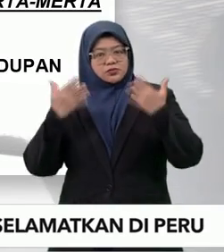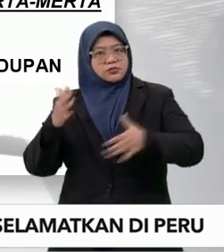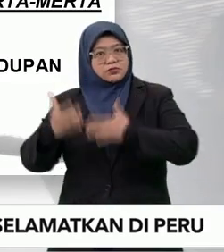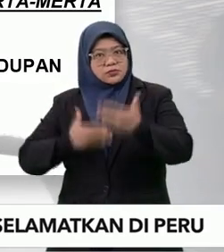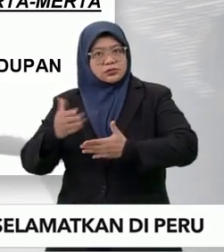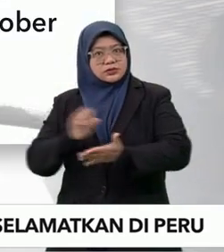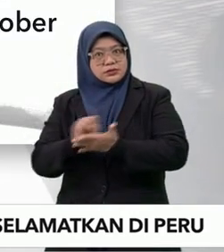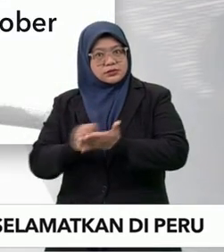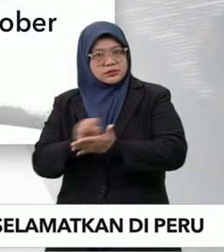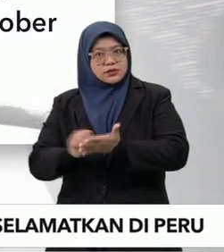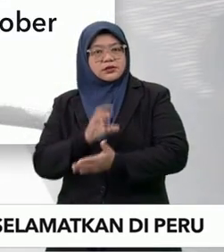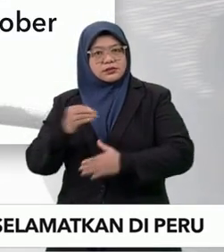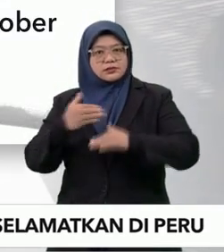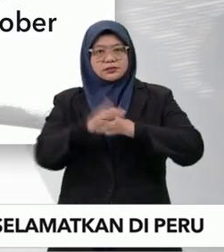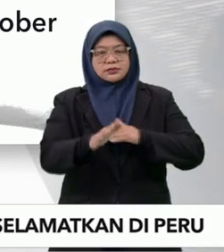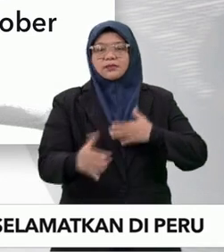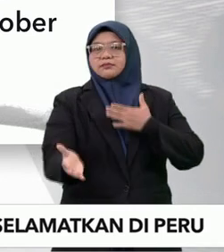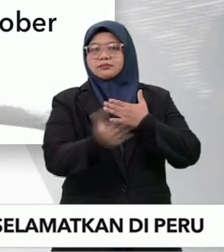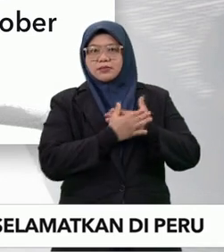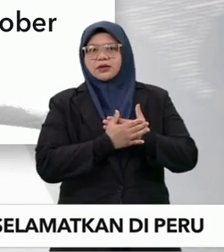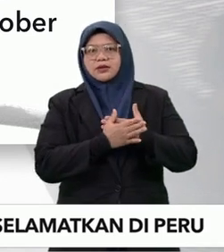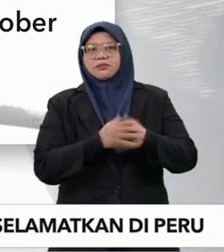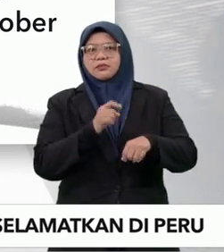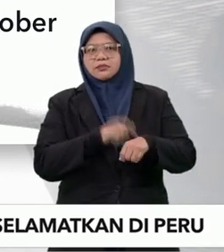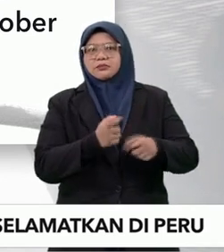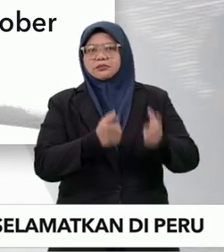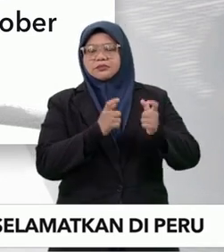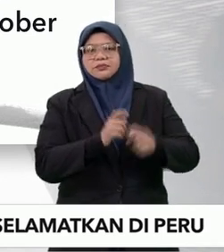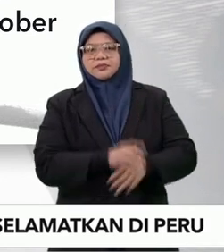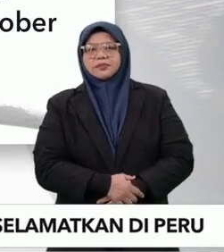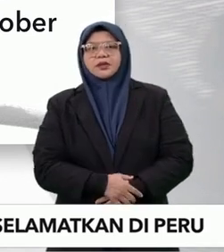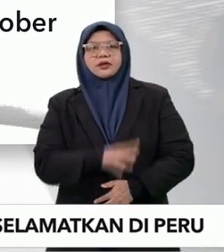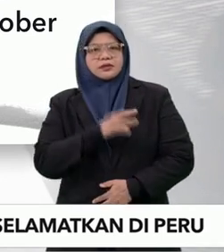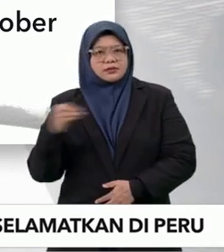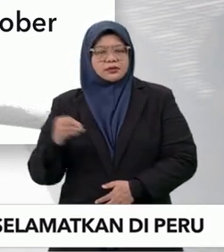siasatan dan akan dihantar pulek